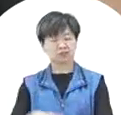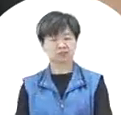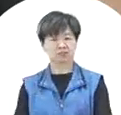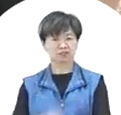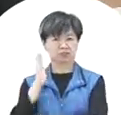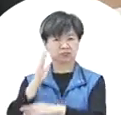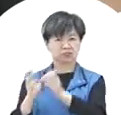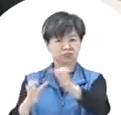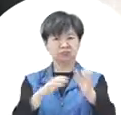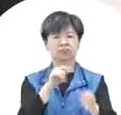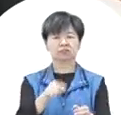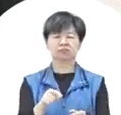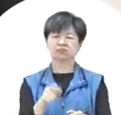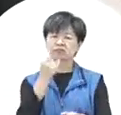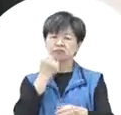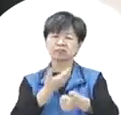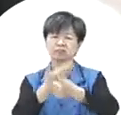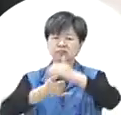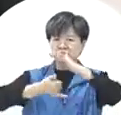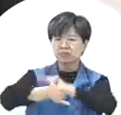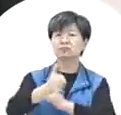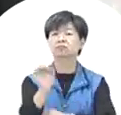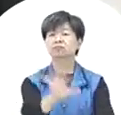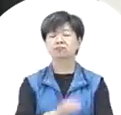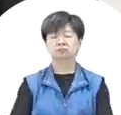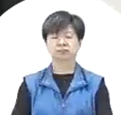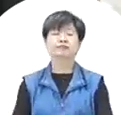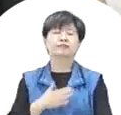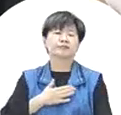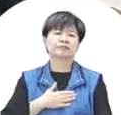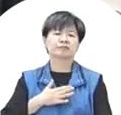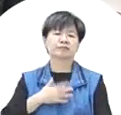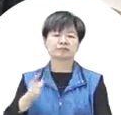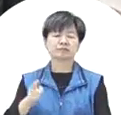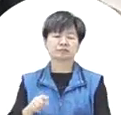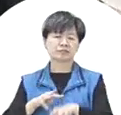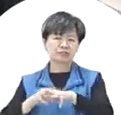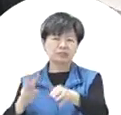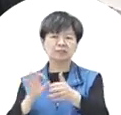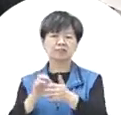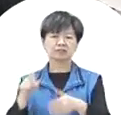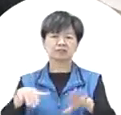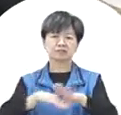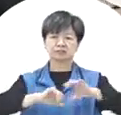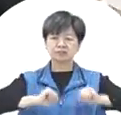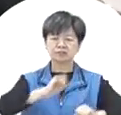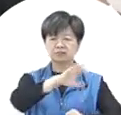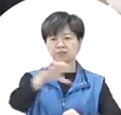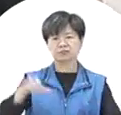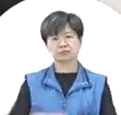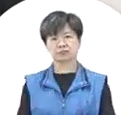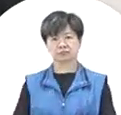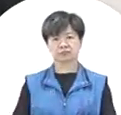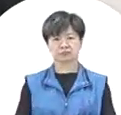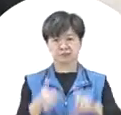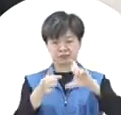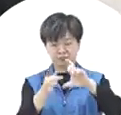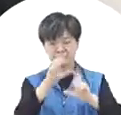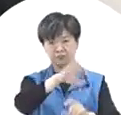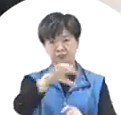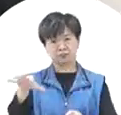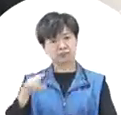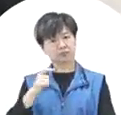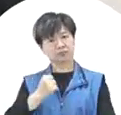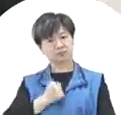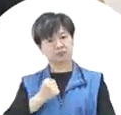这边有写，我知道你是说型的部分跟文康的部分。 那我们另外， 可是我知道，因为每个地区嘛，因为你们要注重地方的发展的